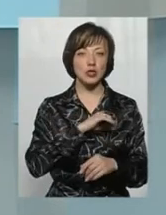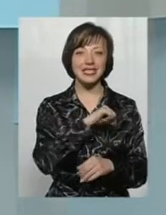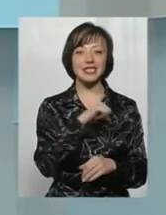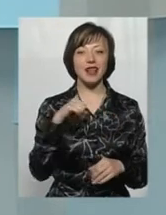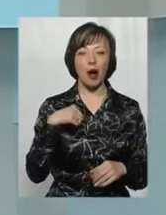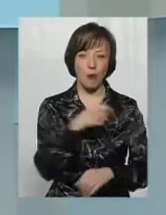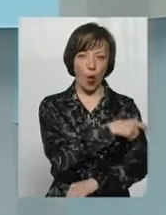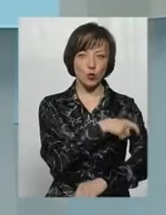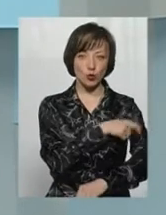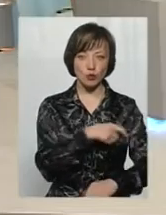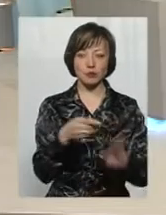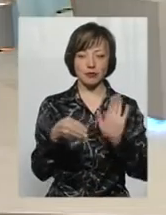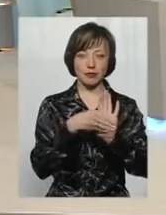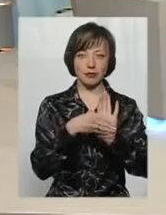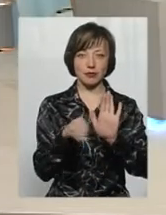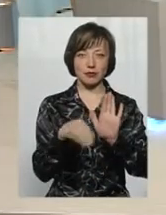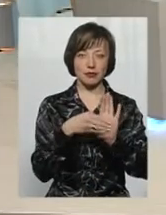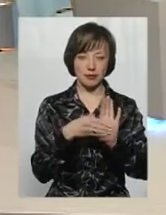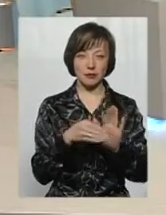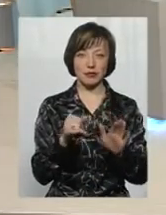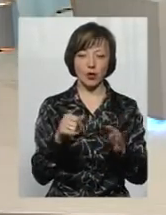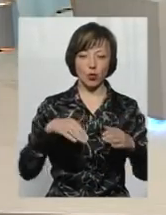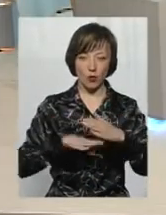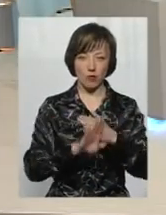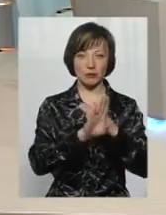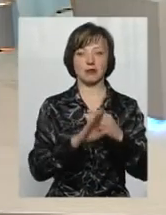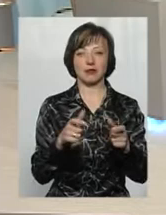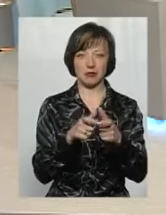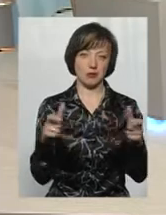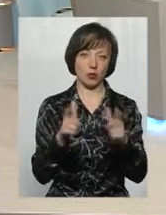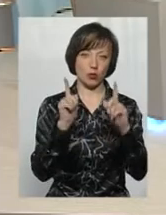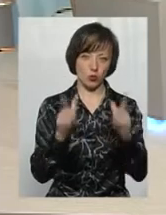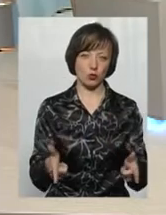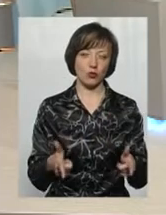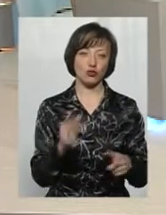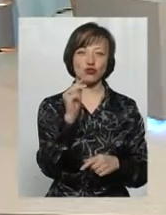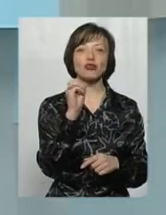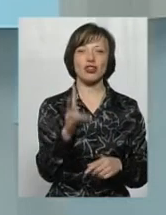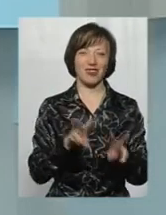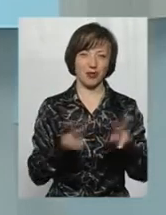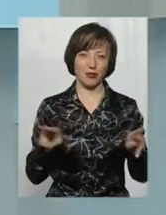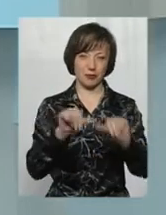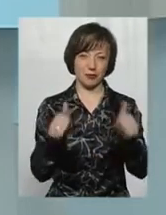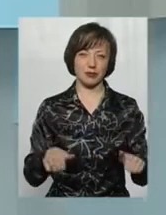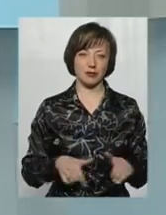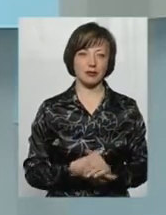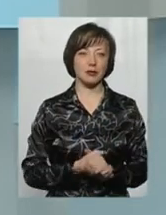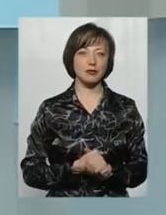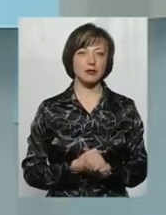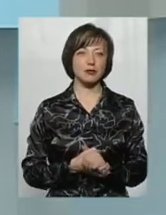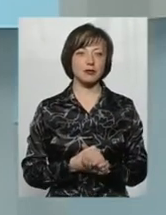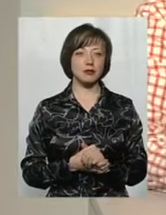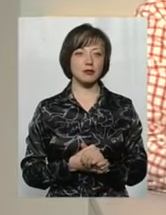кондуктор прикладанням до валідатора. І одночасно виїжджає талончик, чек. Я зрозумів.